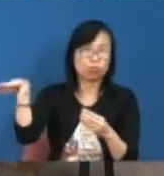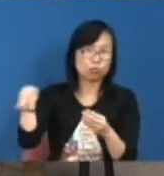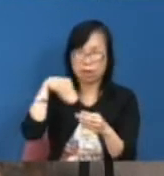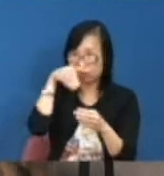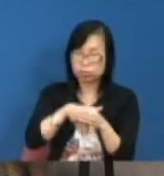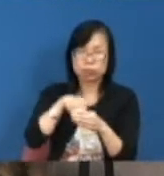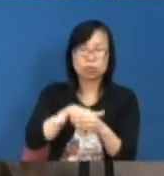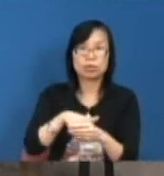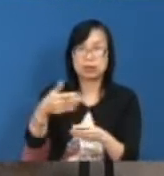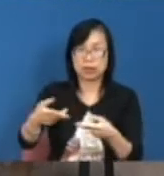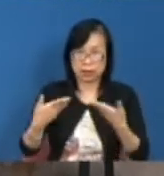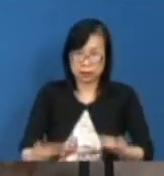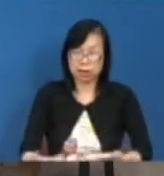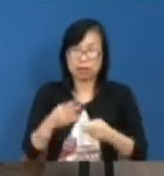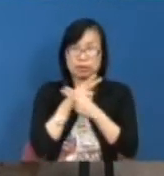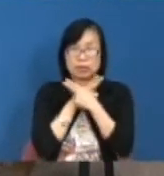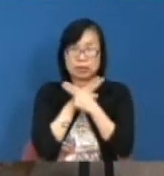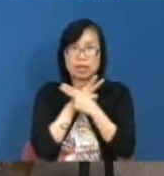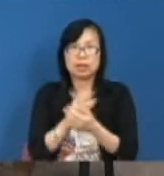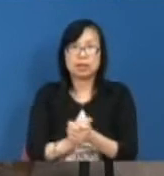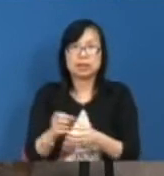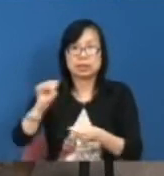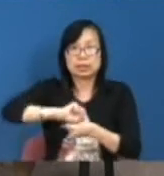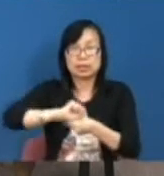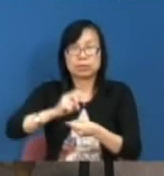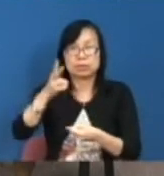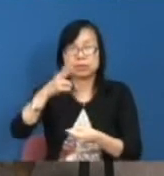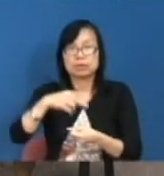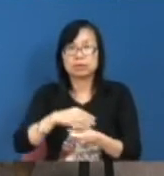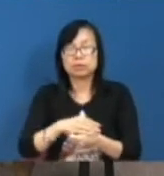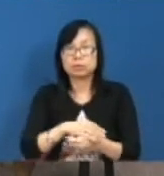上。 咁呢個特首加到遷移，咁啊幾時加到全部咧？